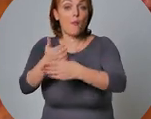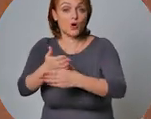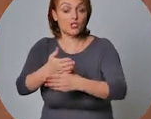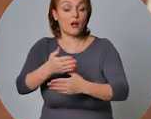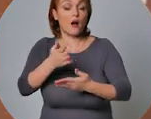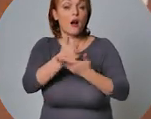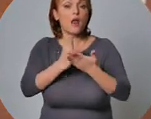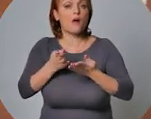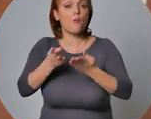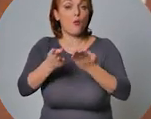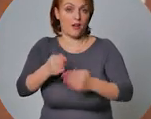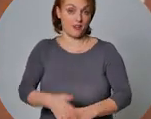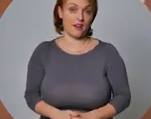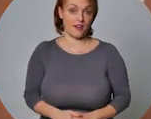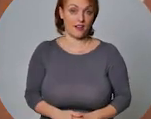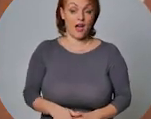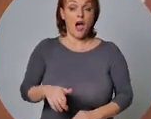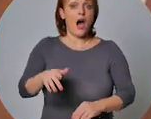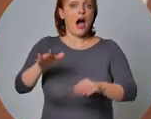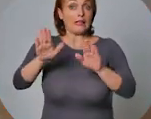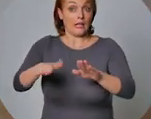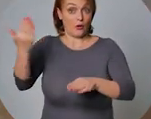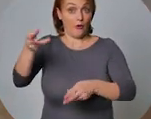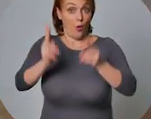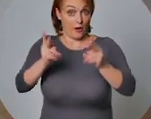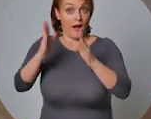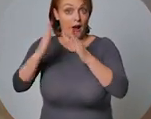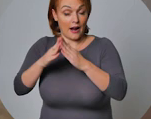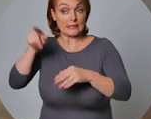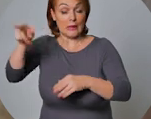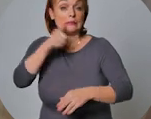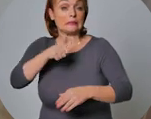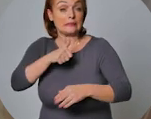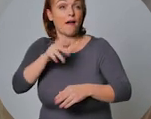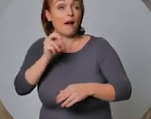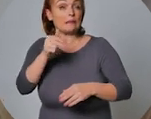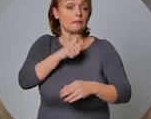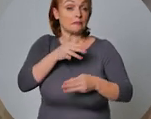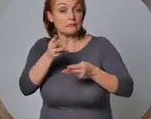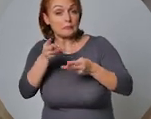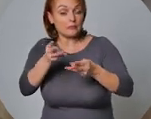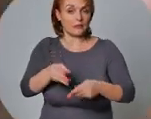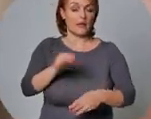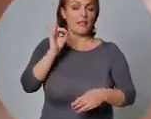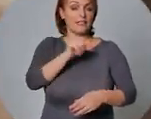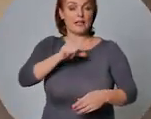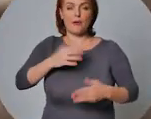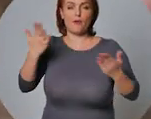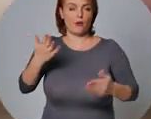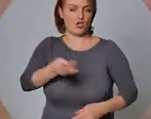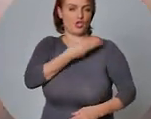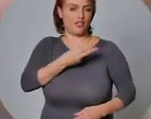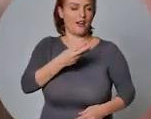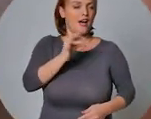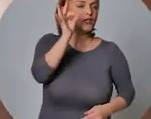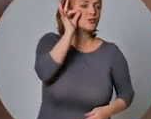este locul în care, prin magie, testează noi rețete de pâine, iar dorința lui, cea mai mare, este să îndulcească